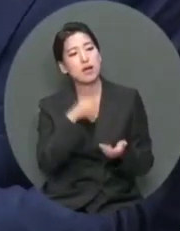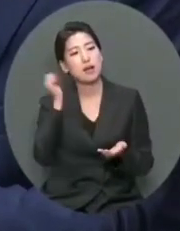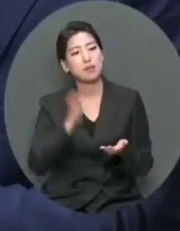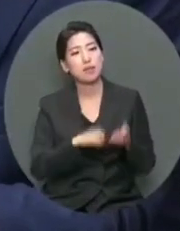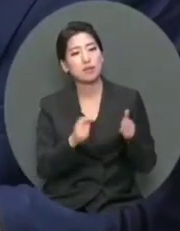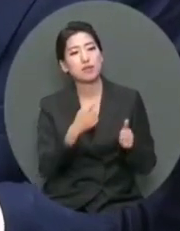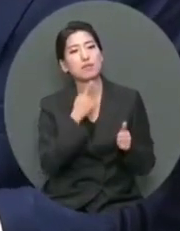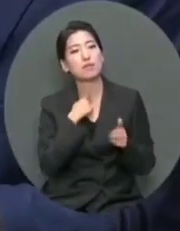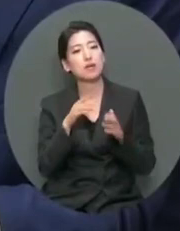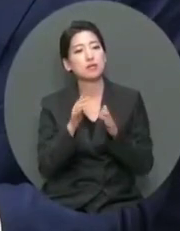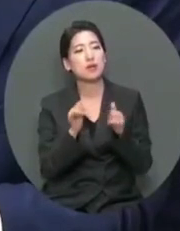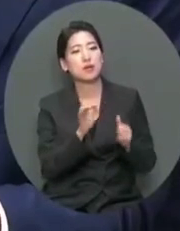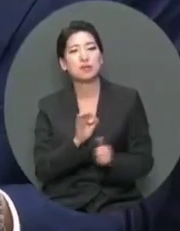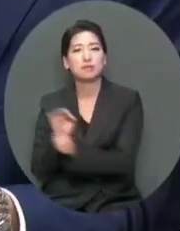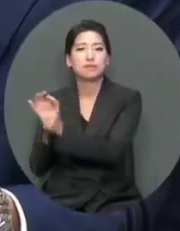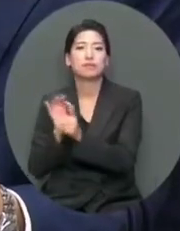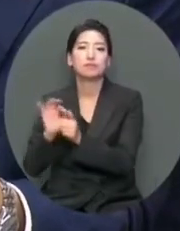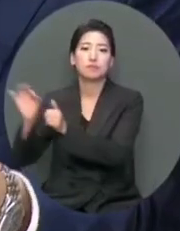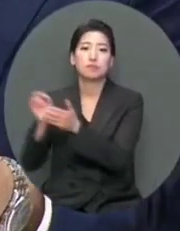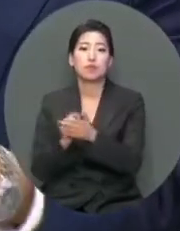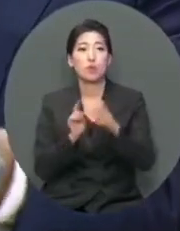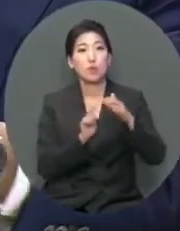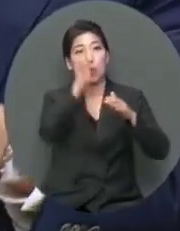뿐만 아니라 고위공직자들 다